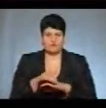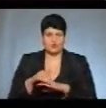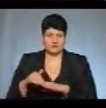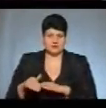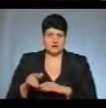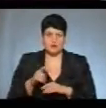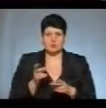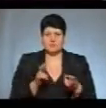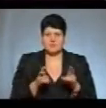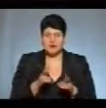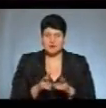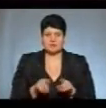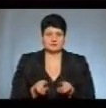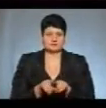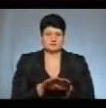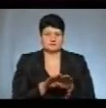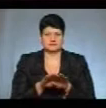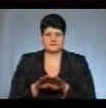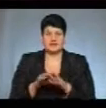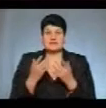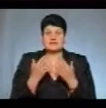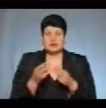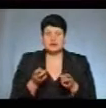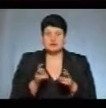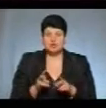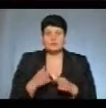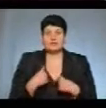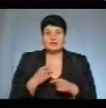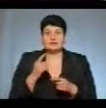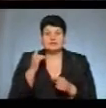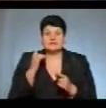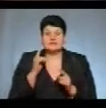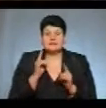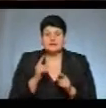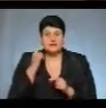Люди прийшли одностайно, і стільки прийшло, що ми навіть не передбачали.